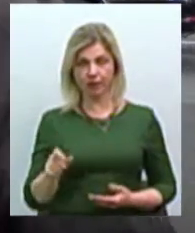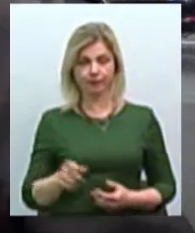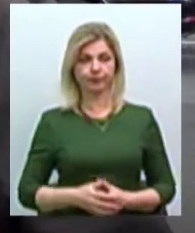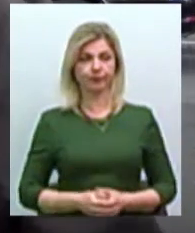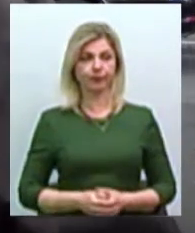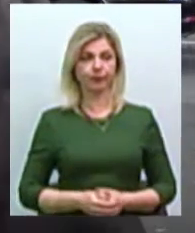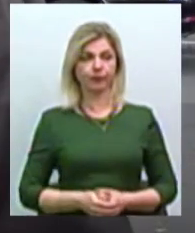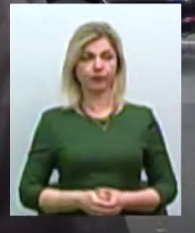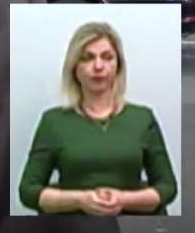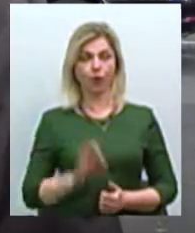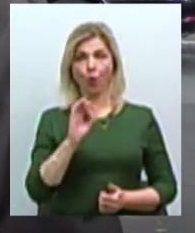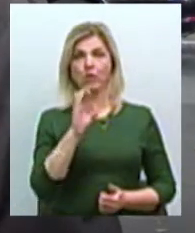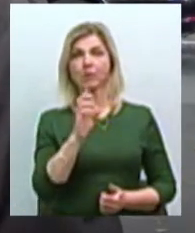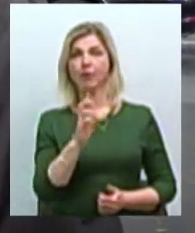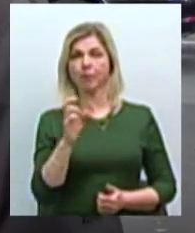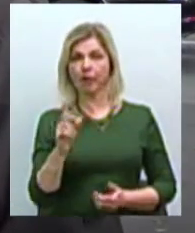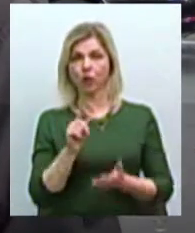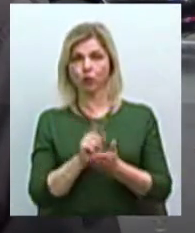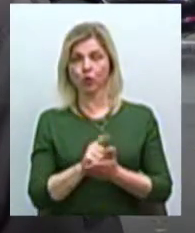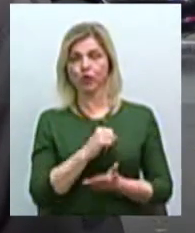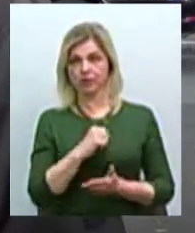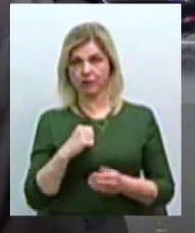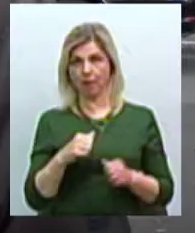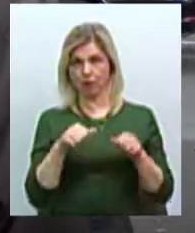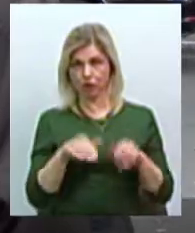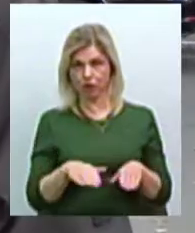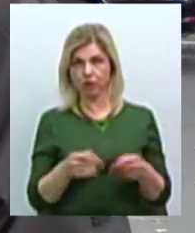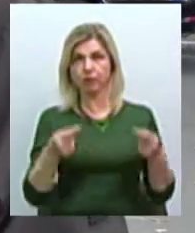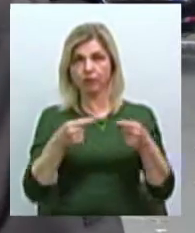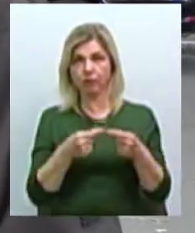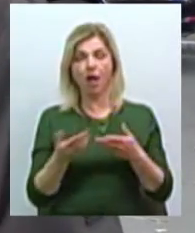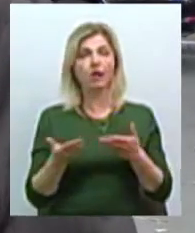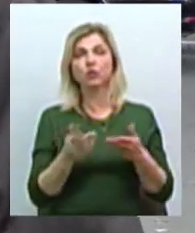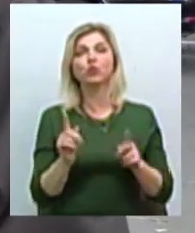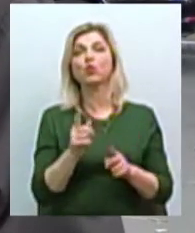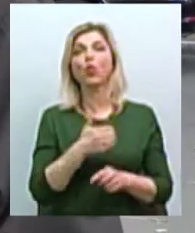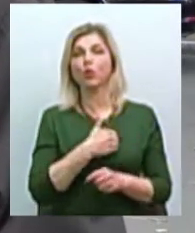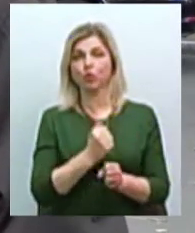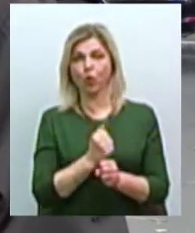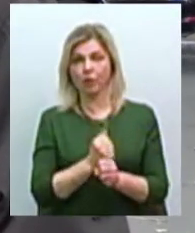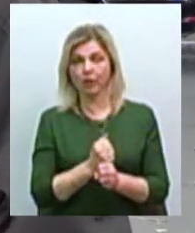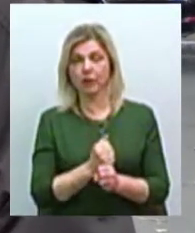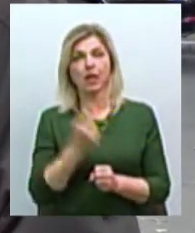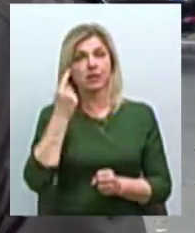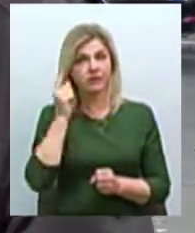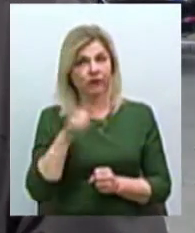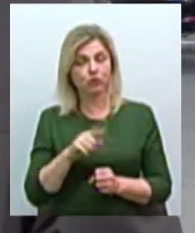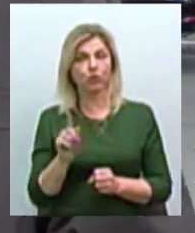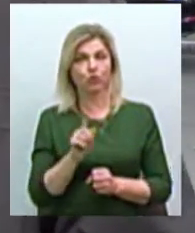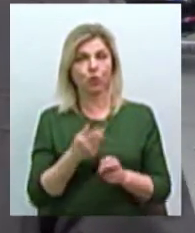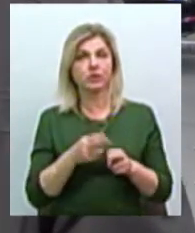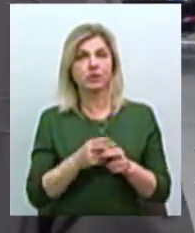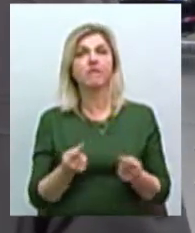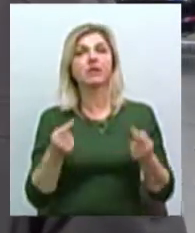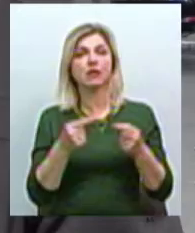для себе визначити, які заходи воно хоче робити. Звісно, що це